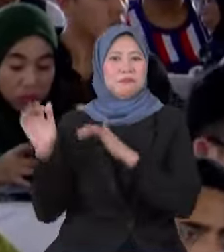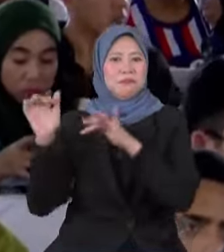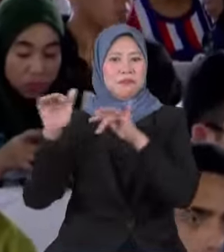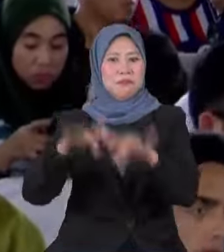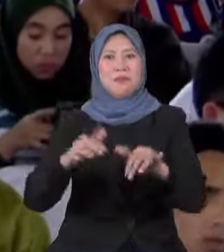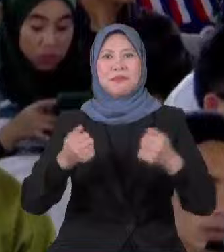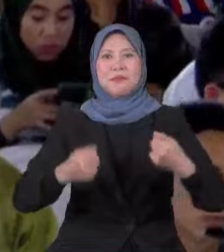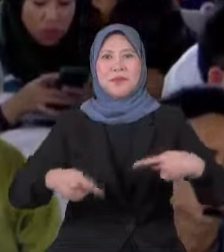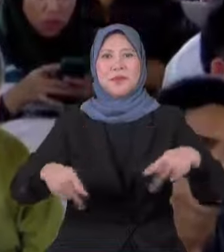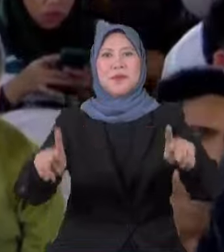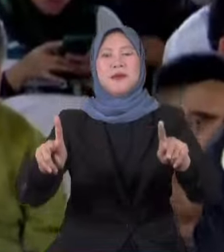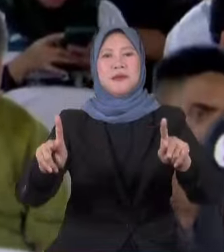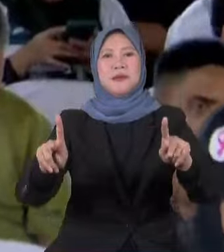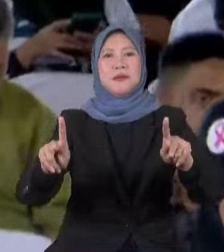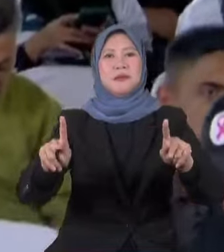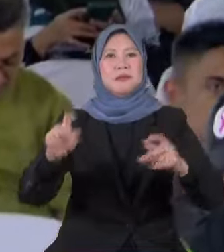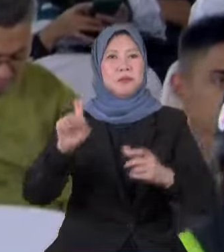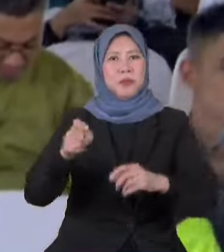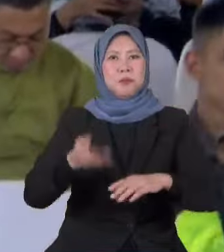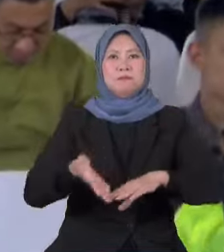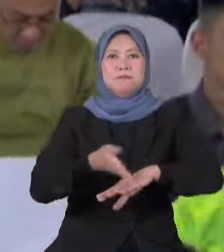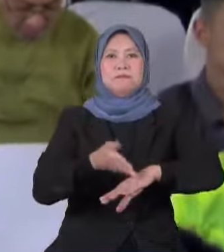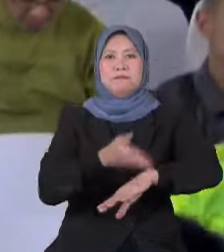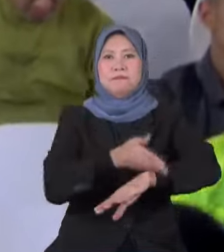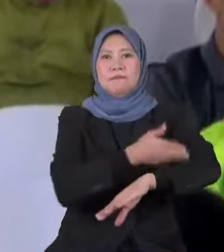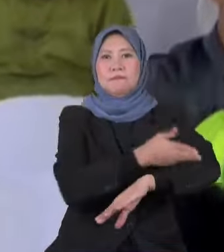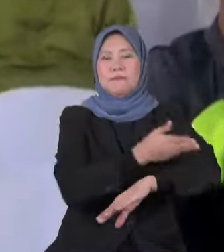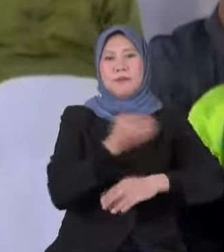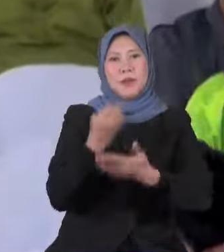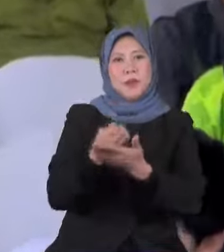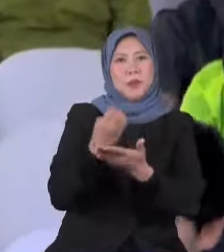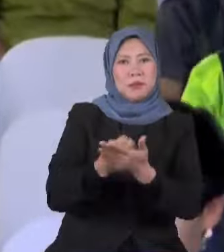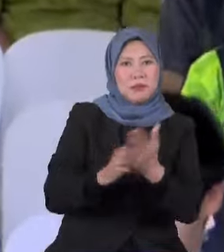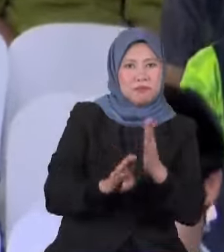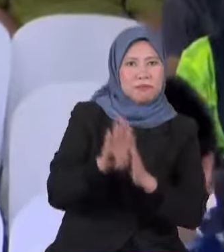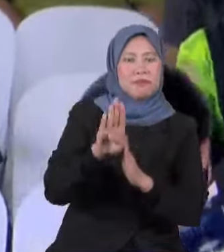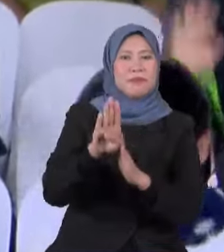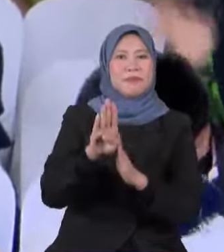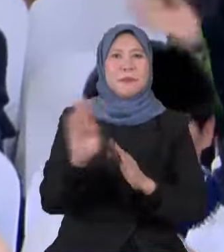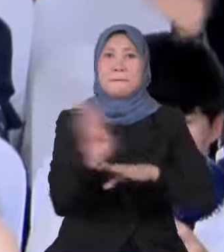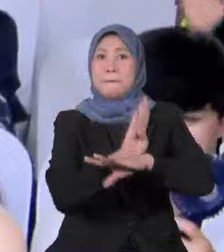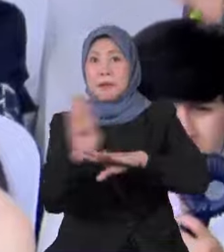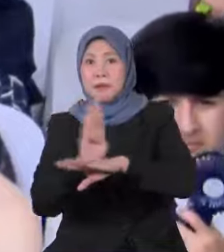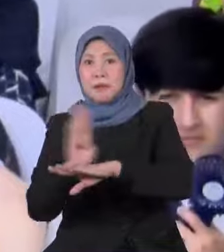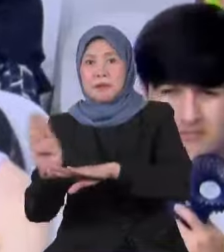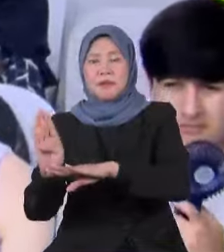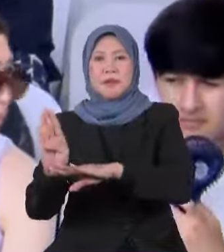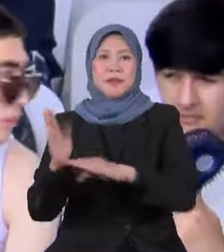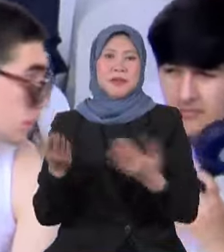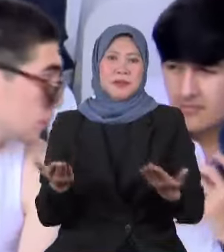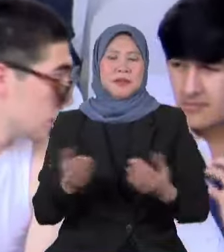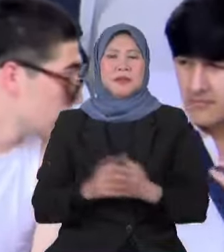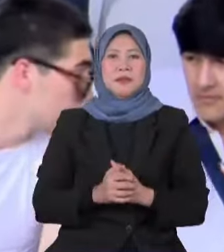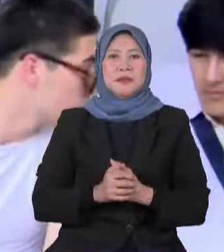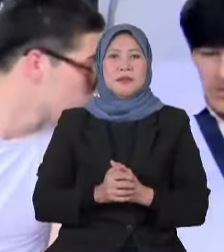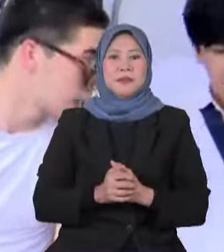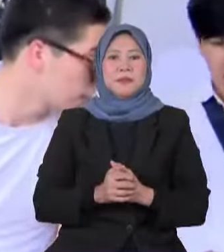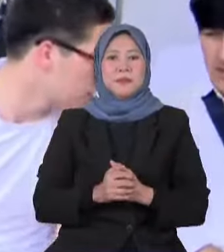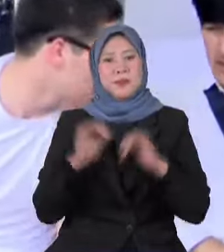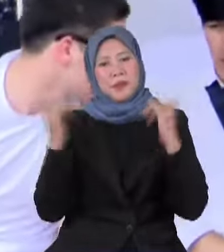Ini peluang juga untuk kita tingkatkan ekonomi golongan belia yang mana kita buka bagi platform bagi mereka sama ada menerusi Rio ataupun menerusi